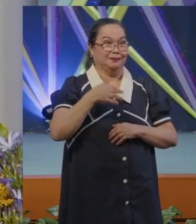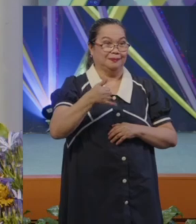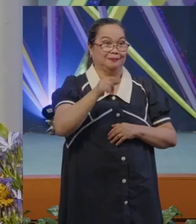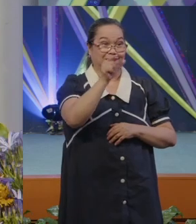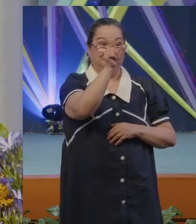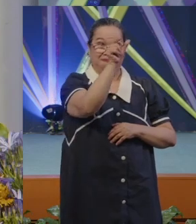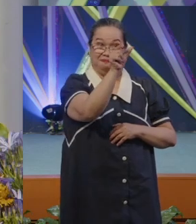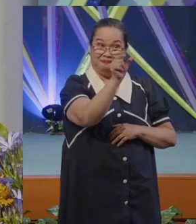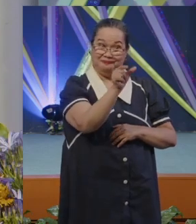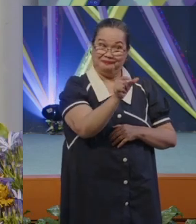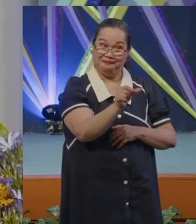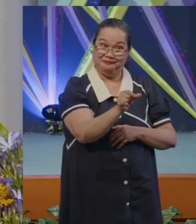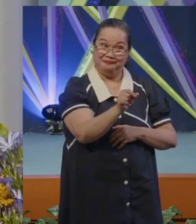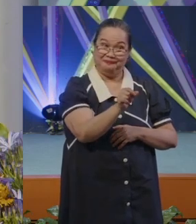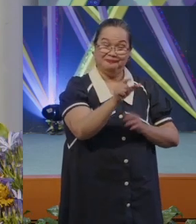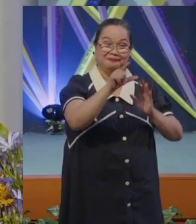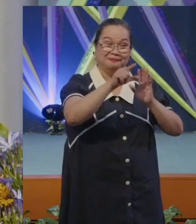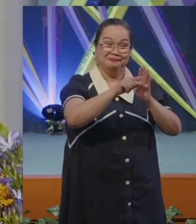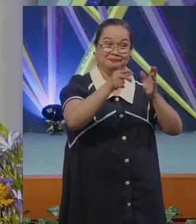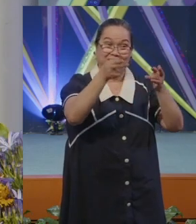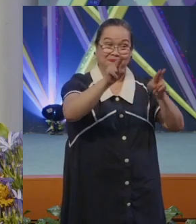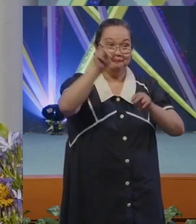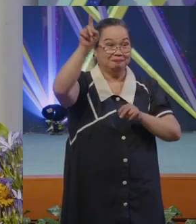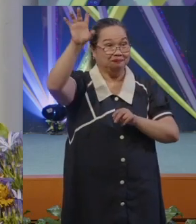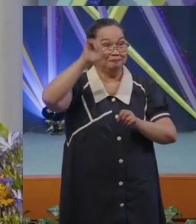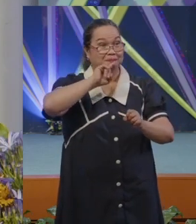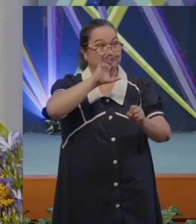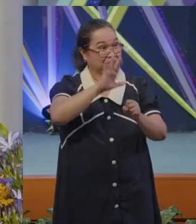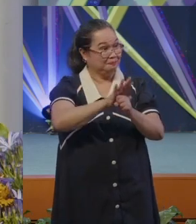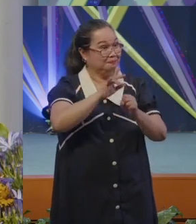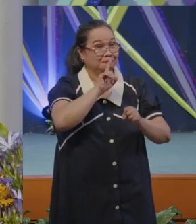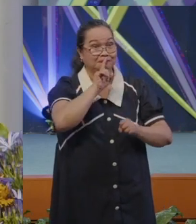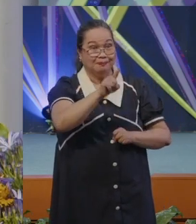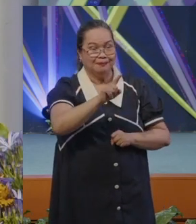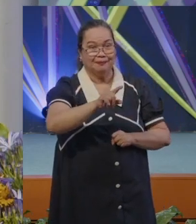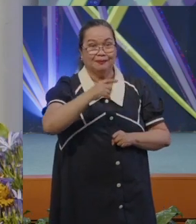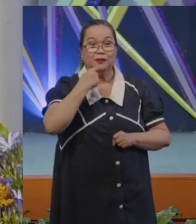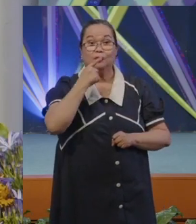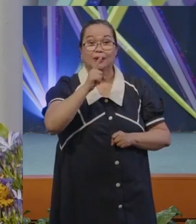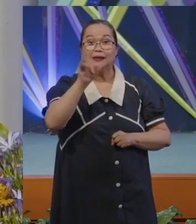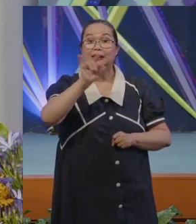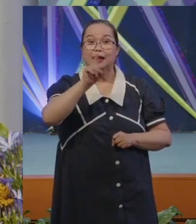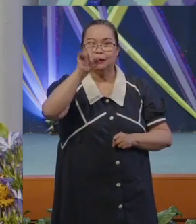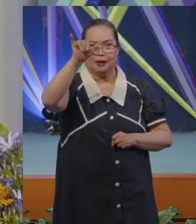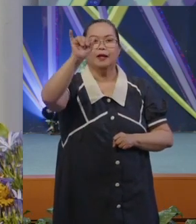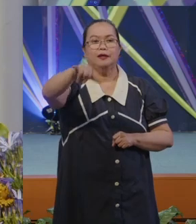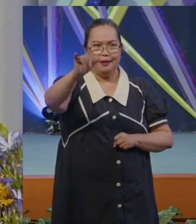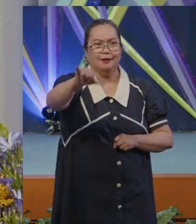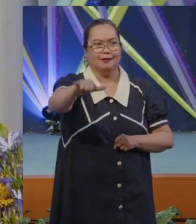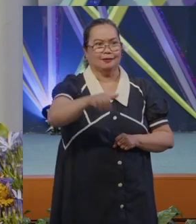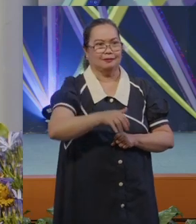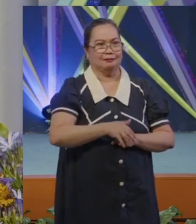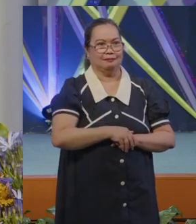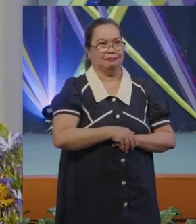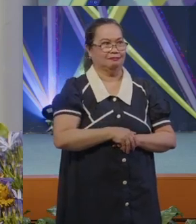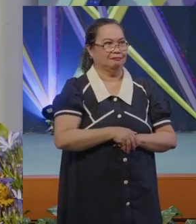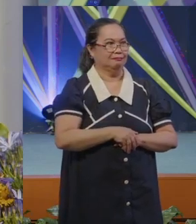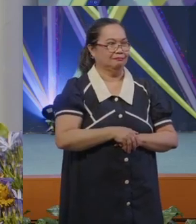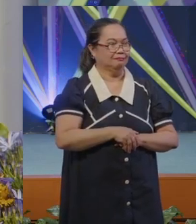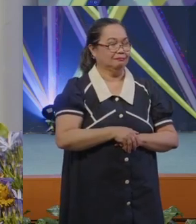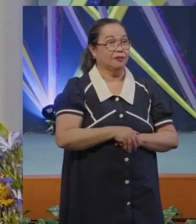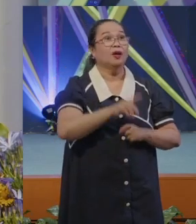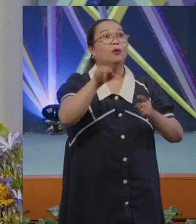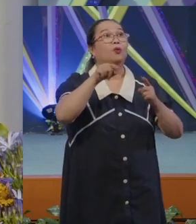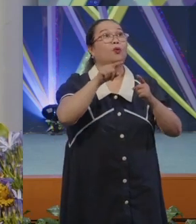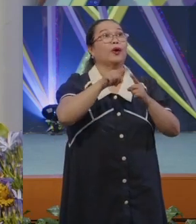ganyan. Tutuparin ba ng Diyos ang kanyang pangako? Anong sagot doon? Yes. Kailan,